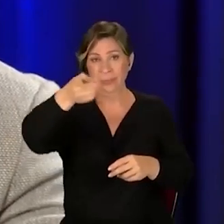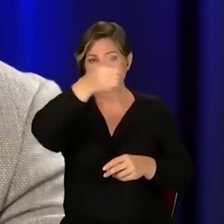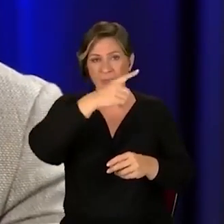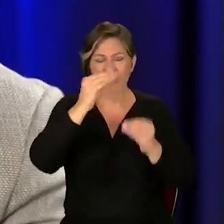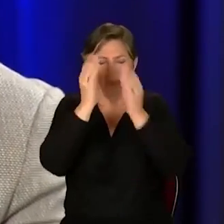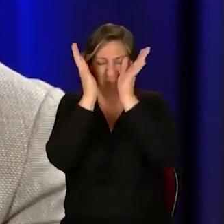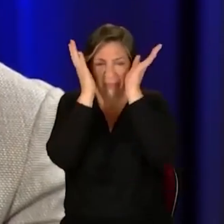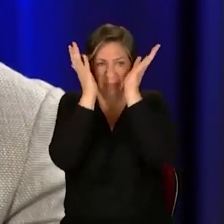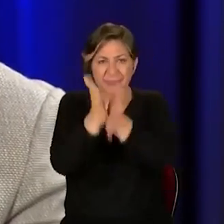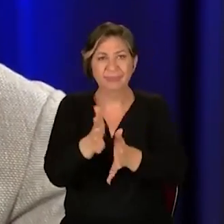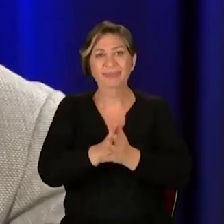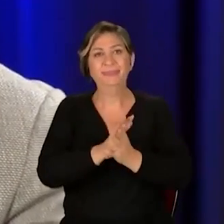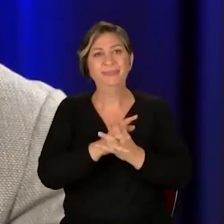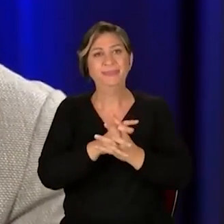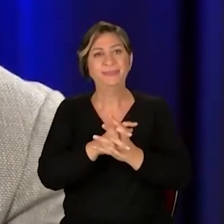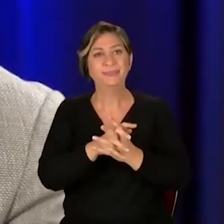en fazla